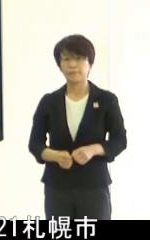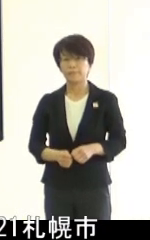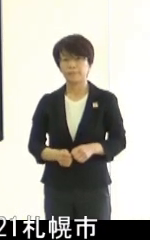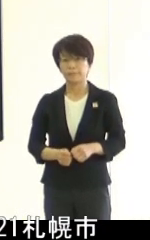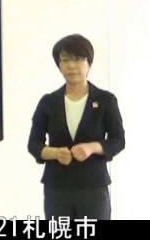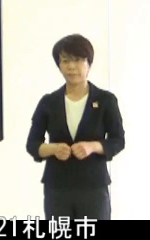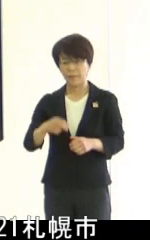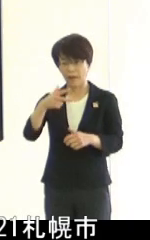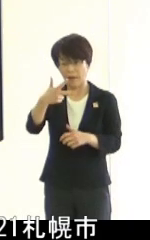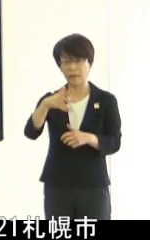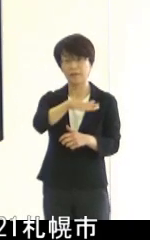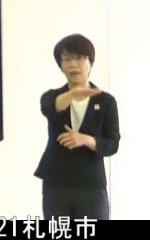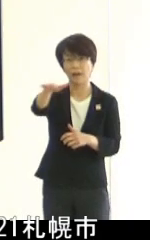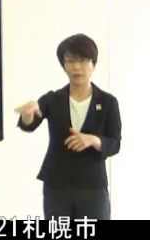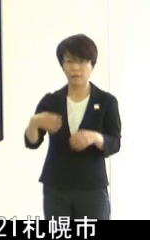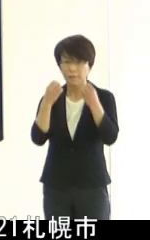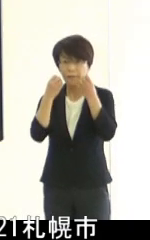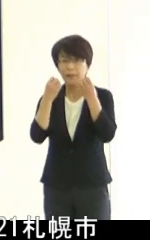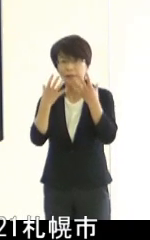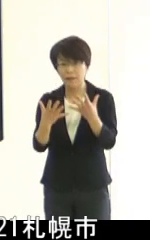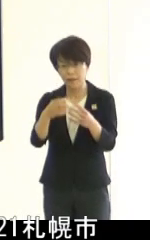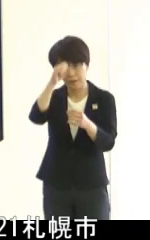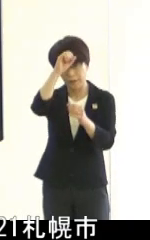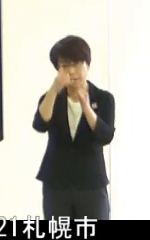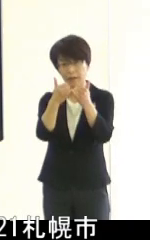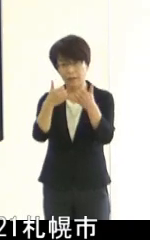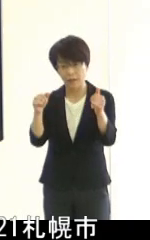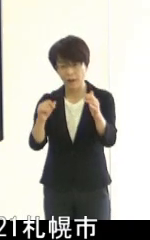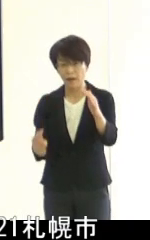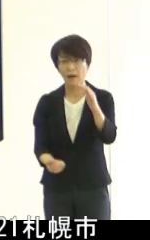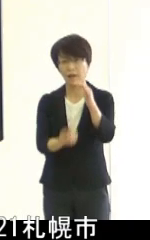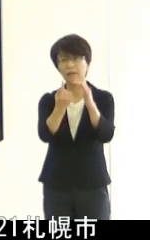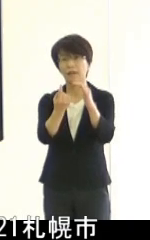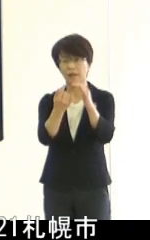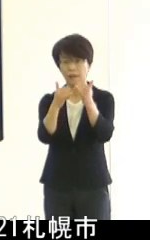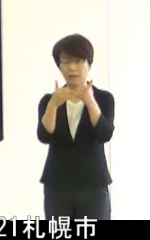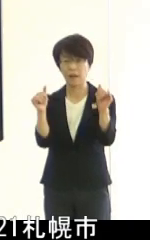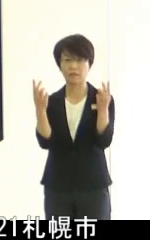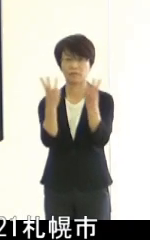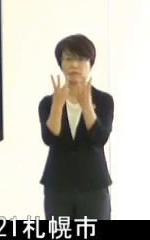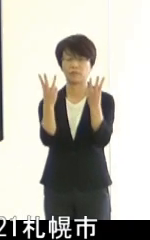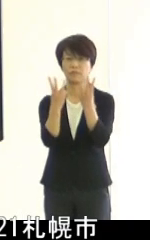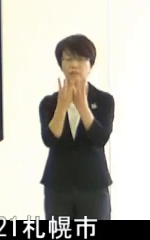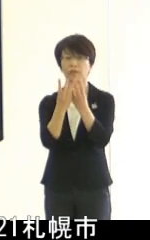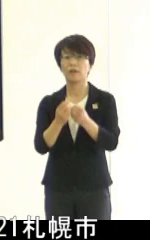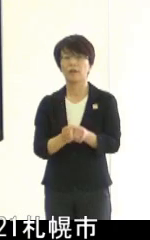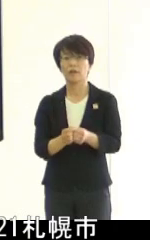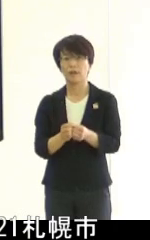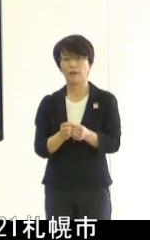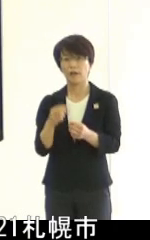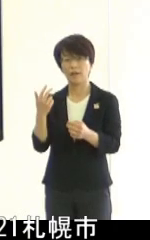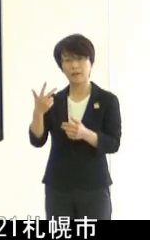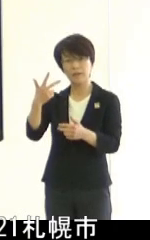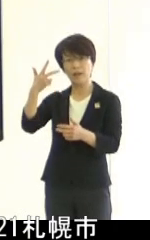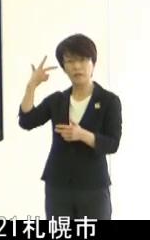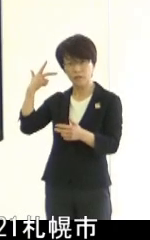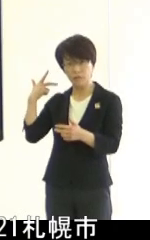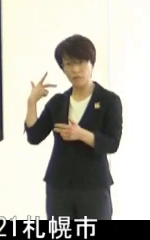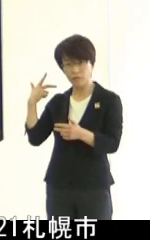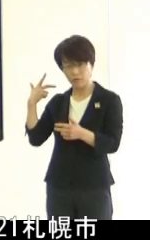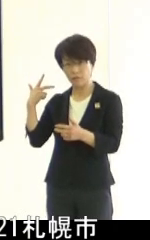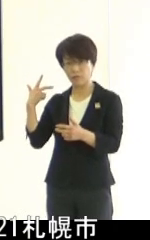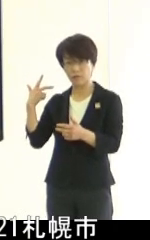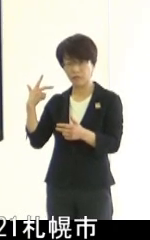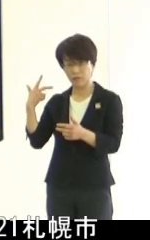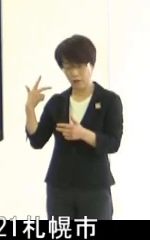市内の新規感染者数の発生状況でございますけれども先週から再び